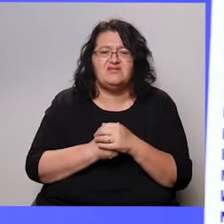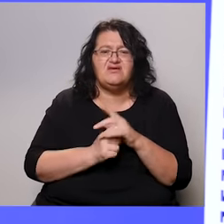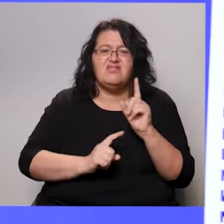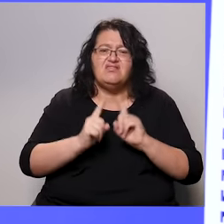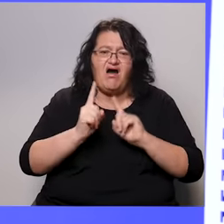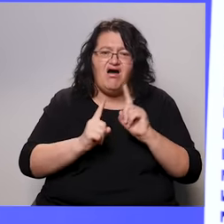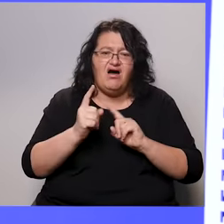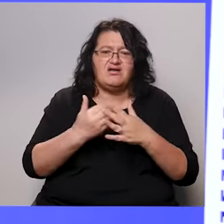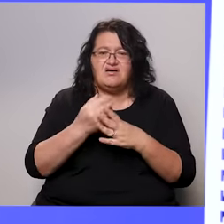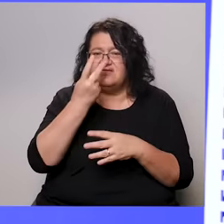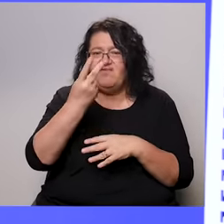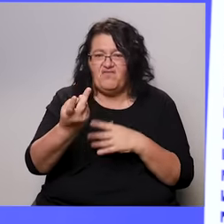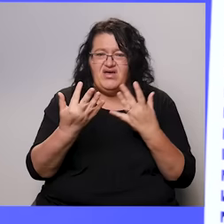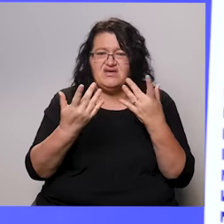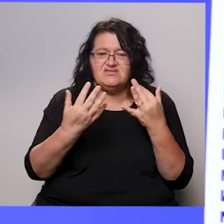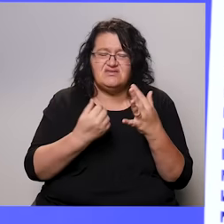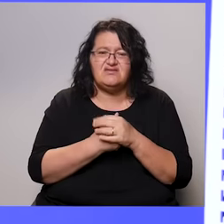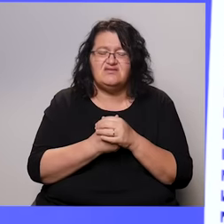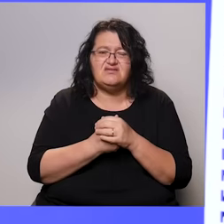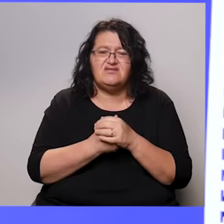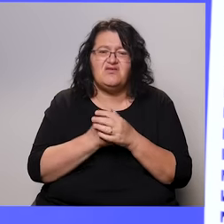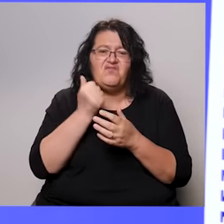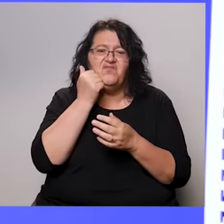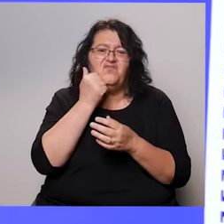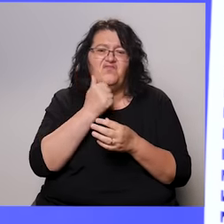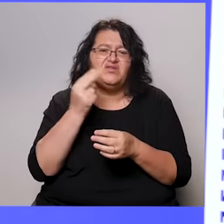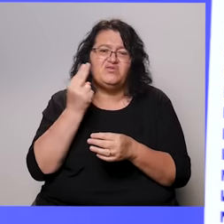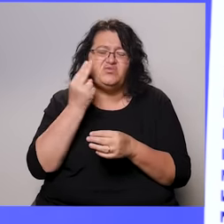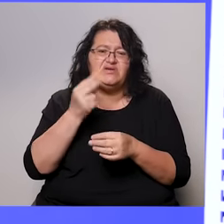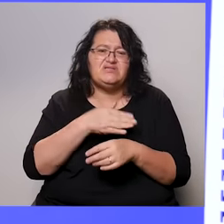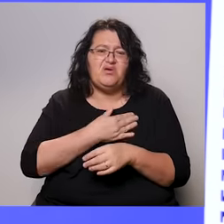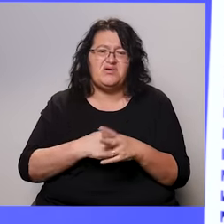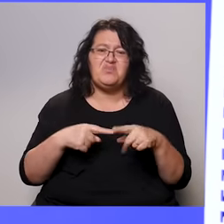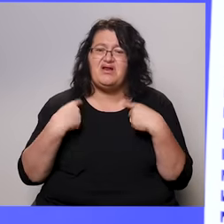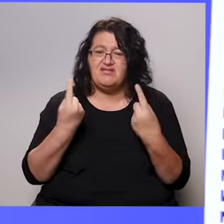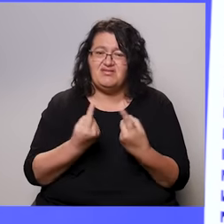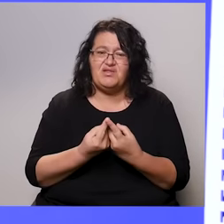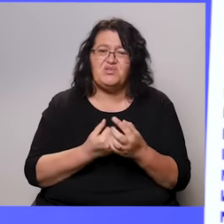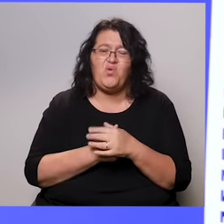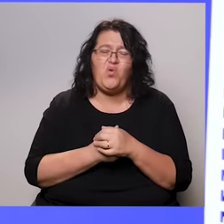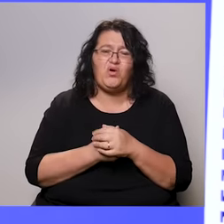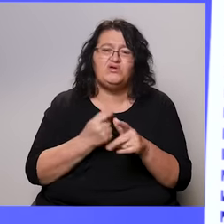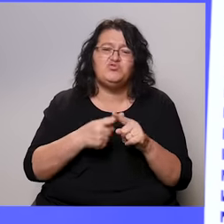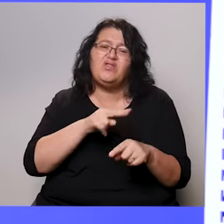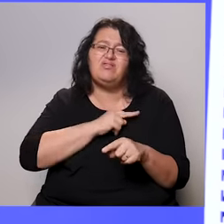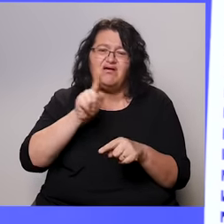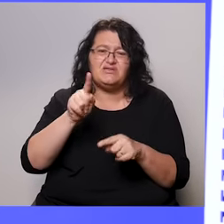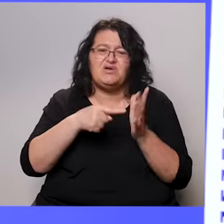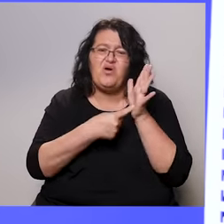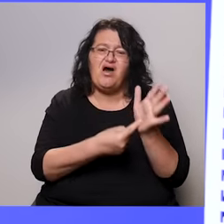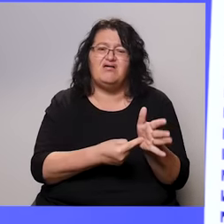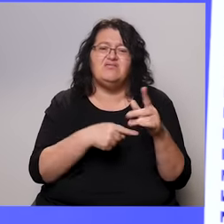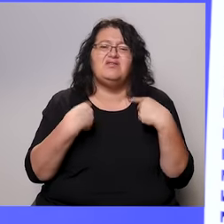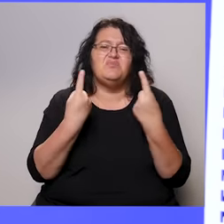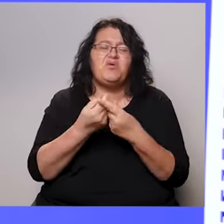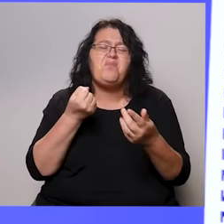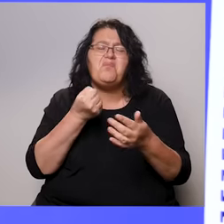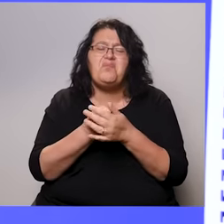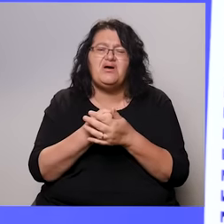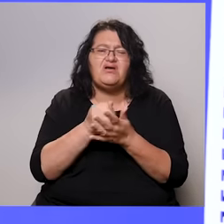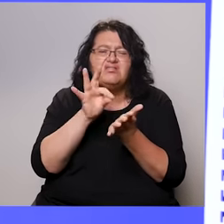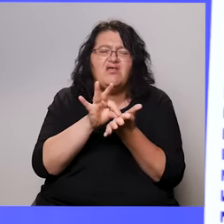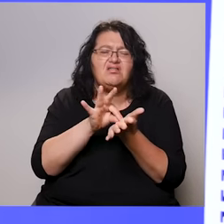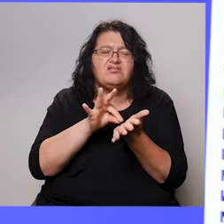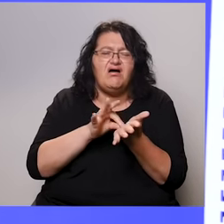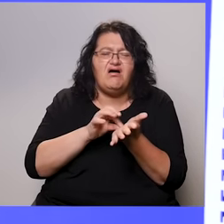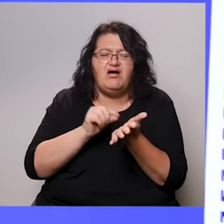Dar ca să vezi cât de finuț Dumnezeu se îndură de noi și dragostea Lui manifestată față de noi până în cele mai mici